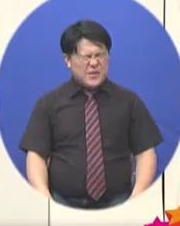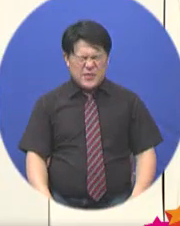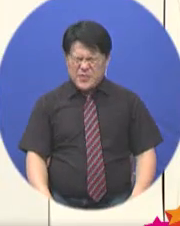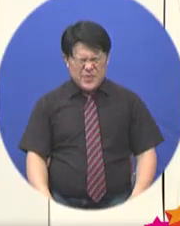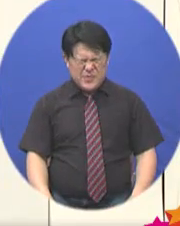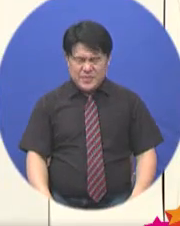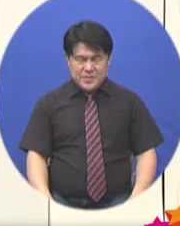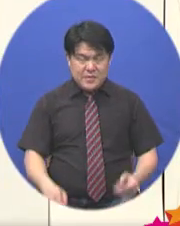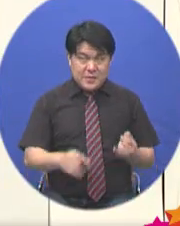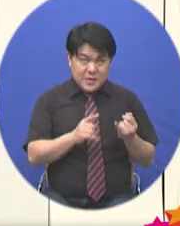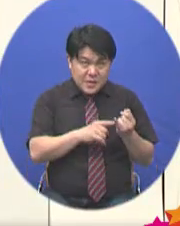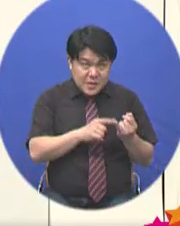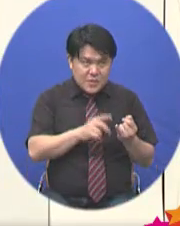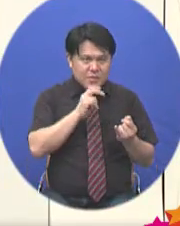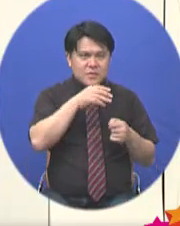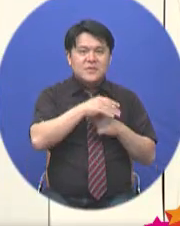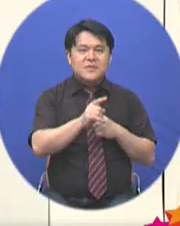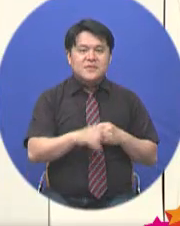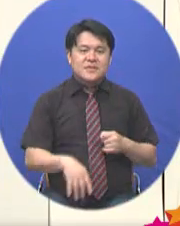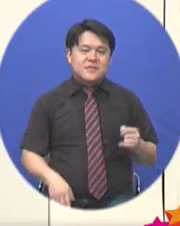되는데 네. 미스리도